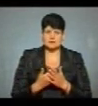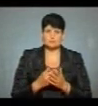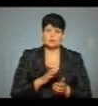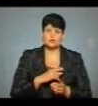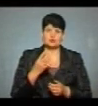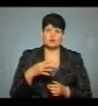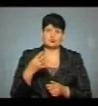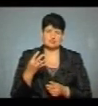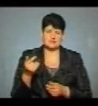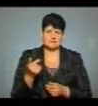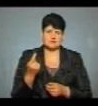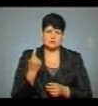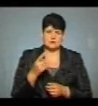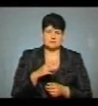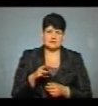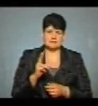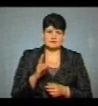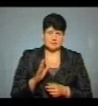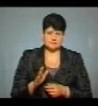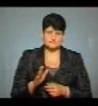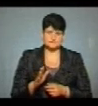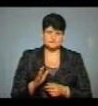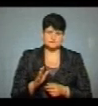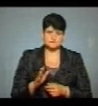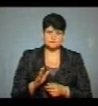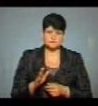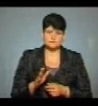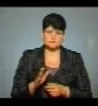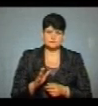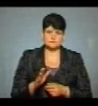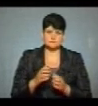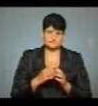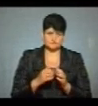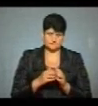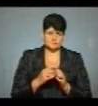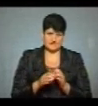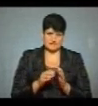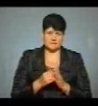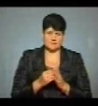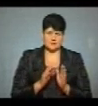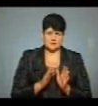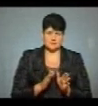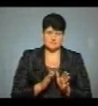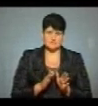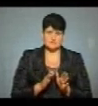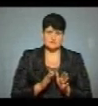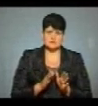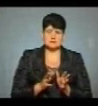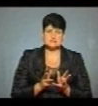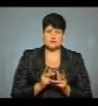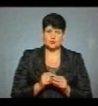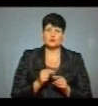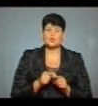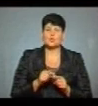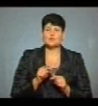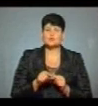44 гривні так, за метр квадратний. Так. Ну, тобто, давайте візьмемо середню вартість. Тому ми, що ми приблизно за рахунок цього